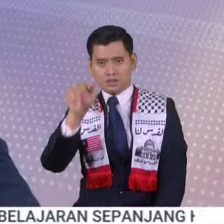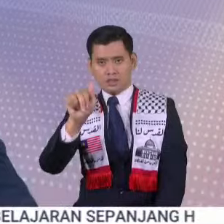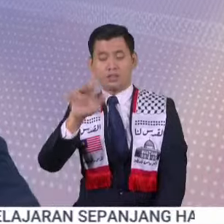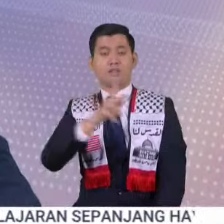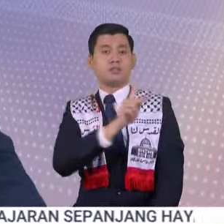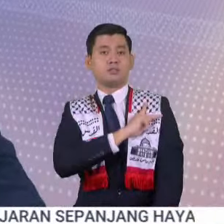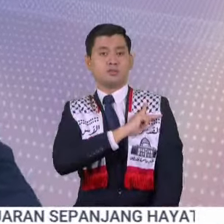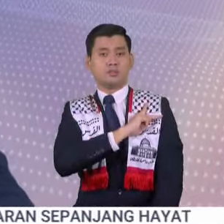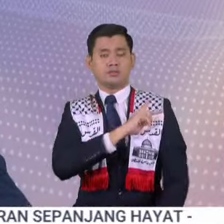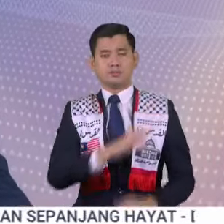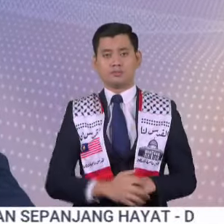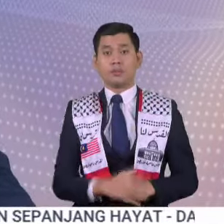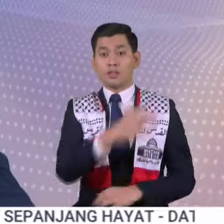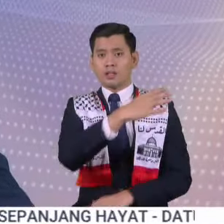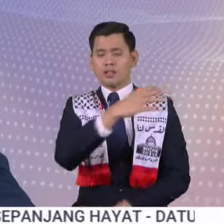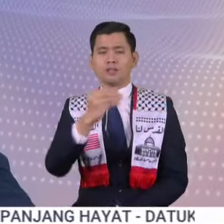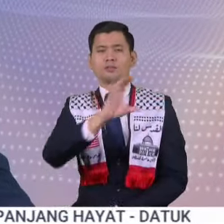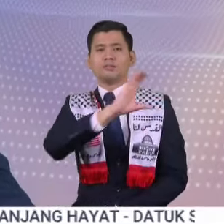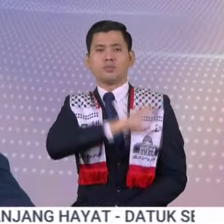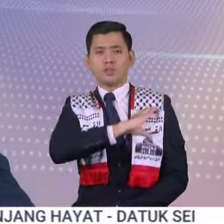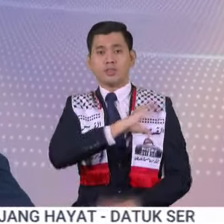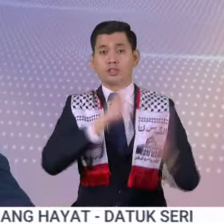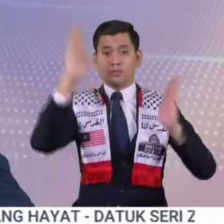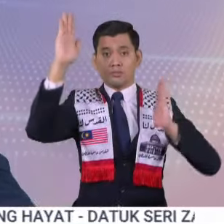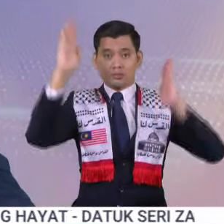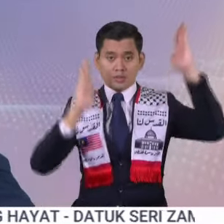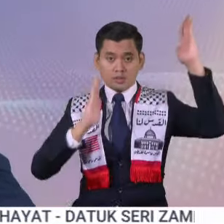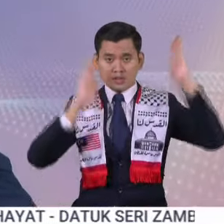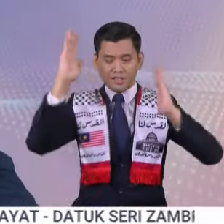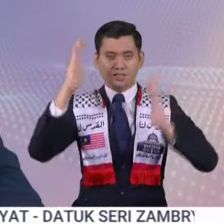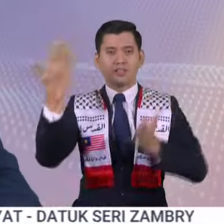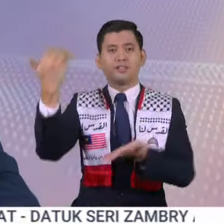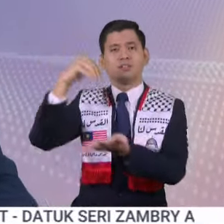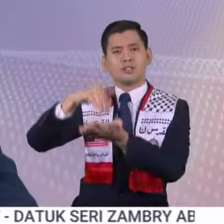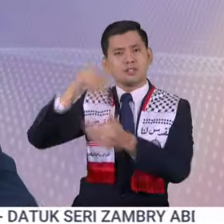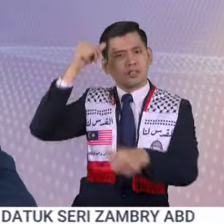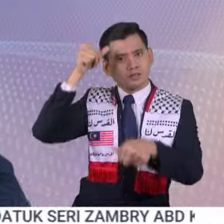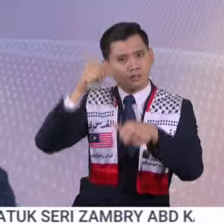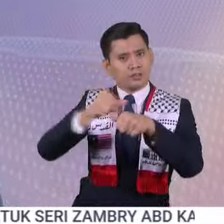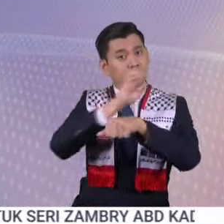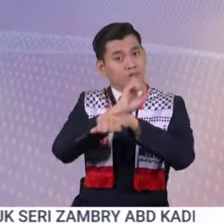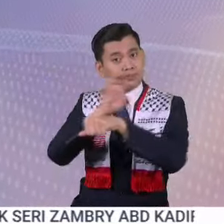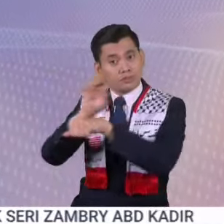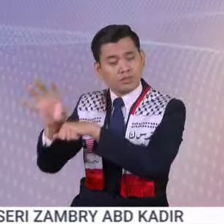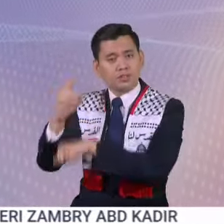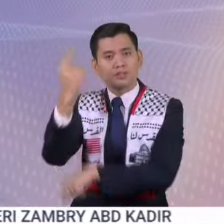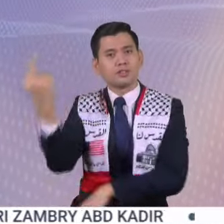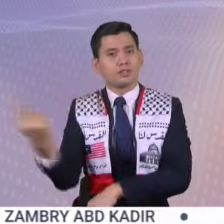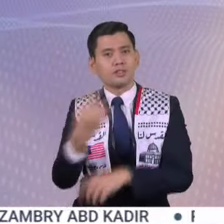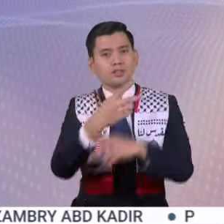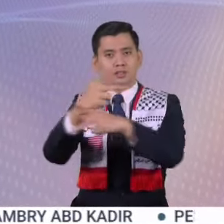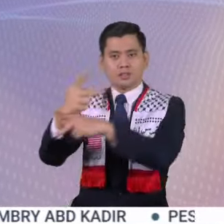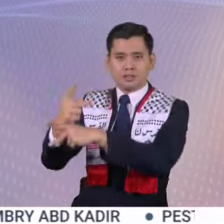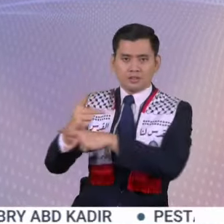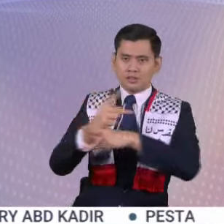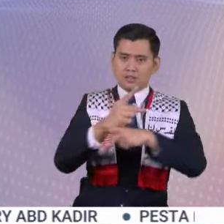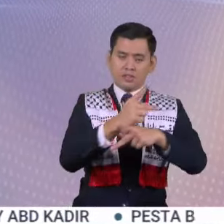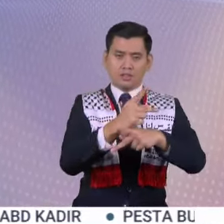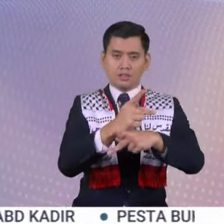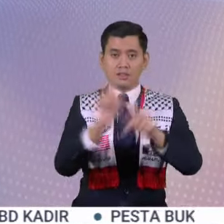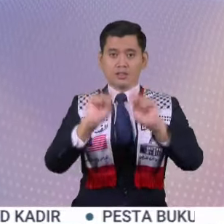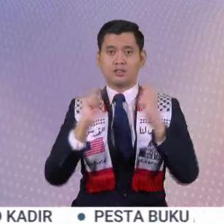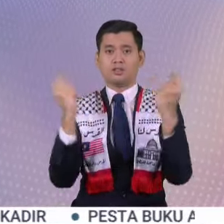meja Dalam pada itu anggota polis diraja Malaysia pdrm sekali lagi diingatkan untuk sentiasa menjaga imej pasukan